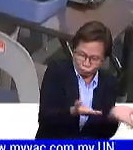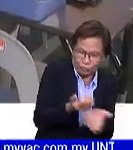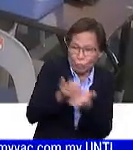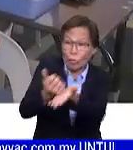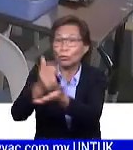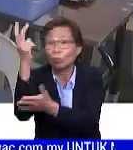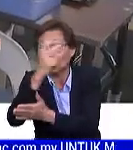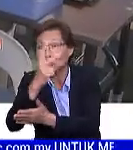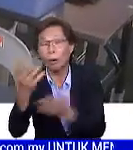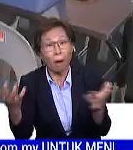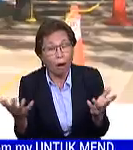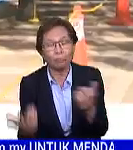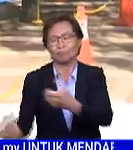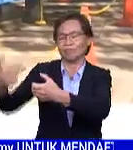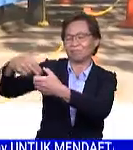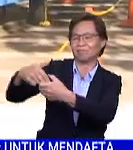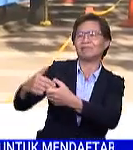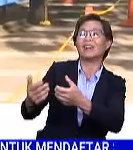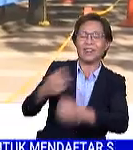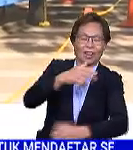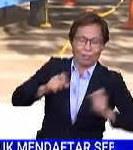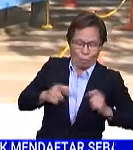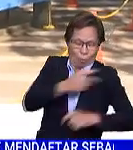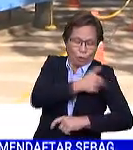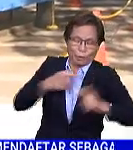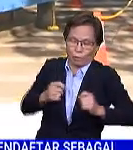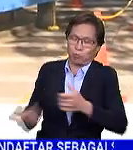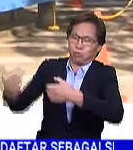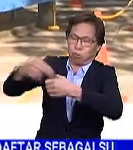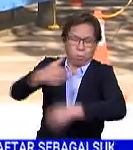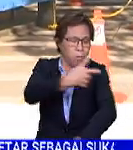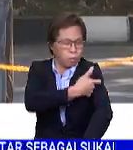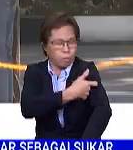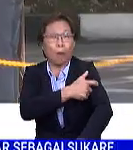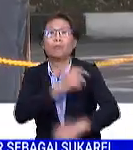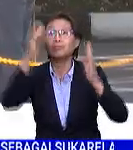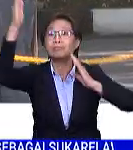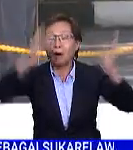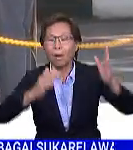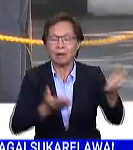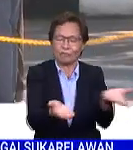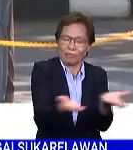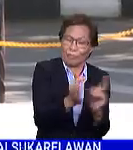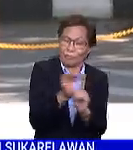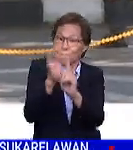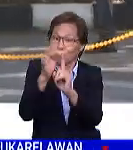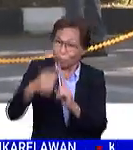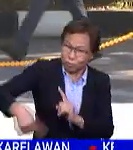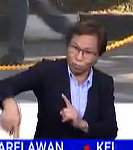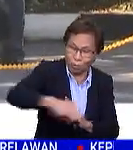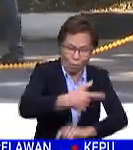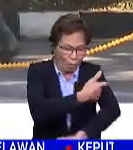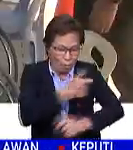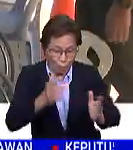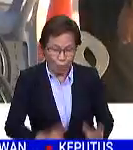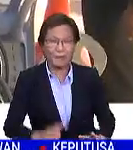kerajaan menerusi penglibatan dalam program imunisasi COVID-19 kebangsaan. Menyediakan layanan istimewa kepada penerima vaksin